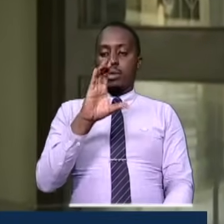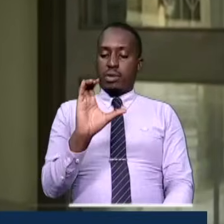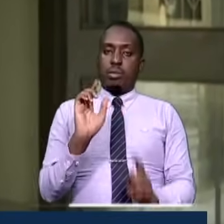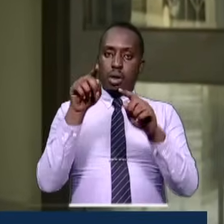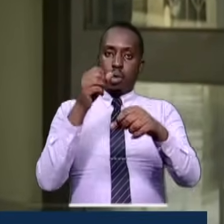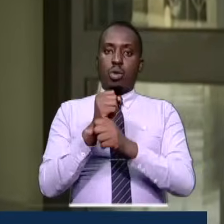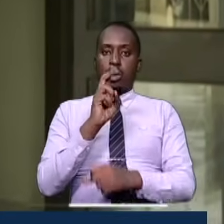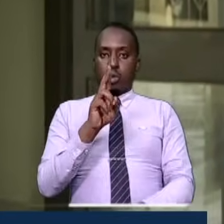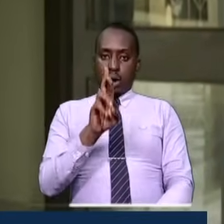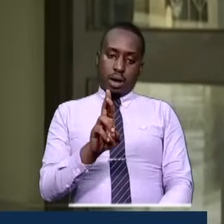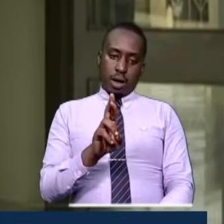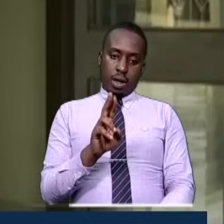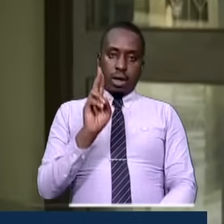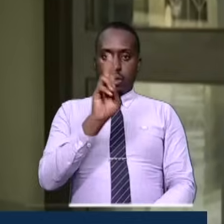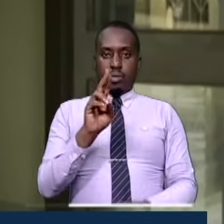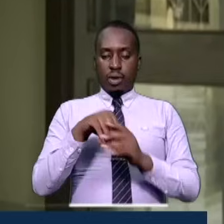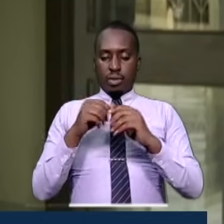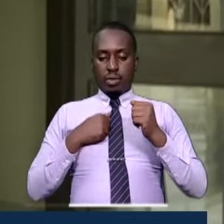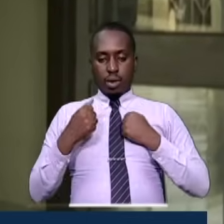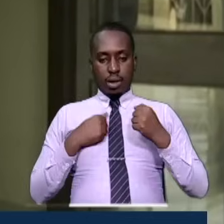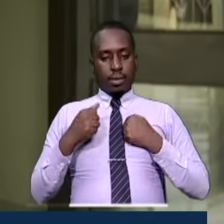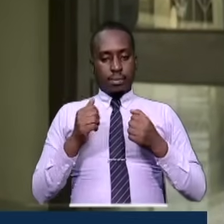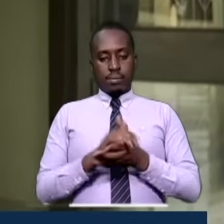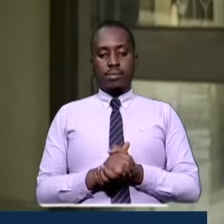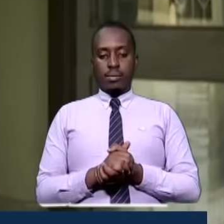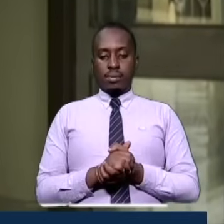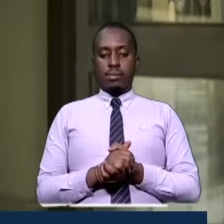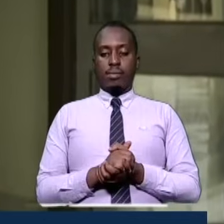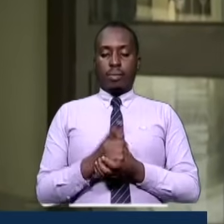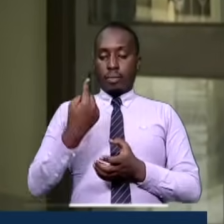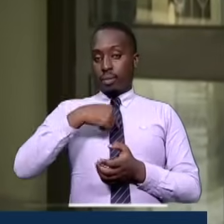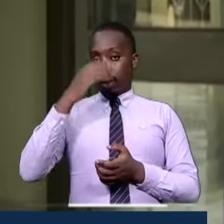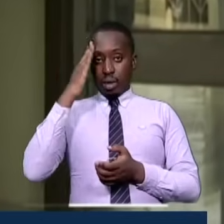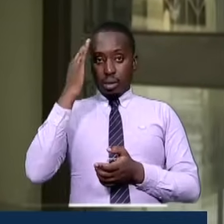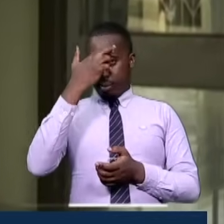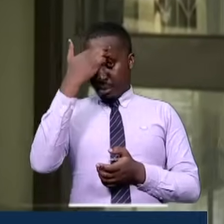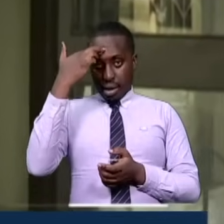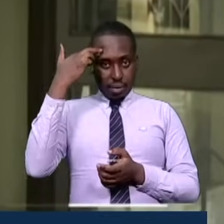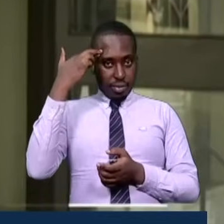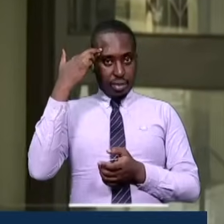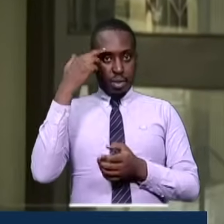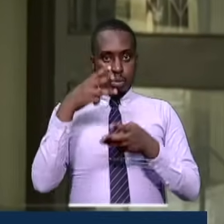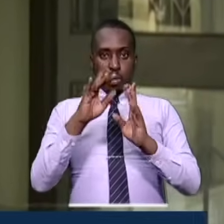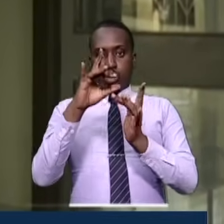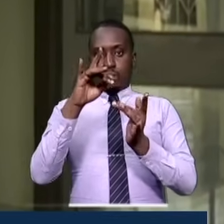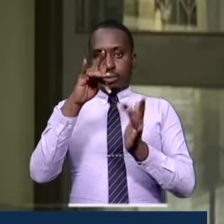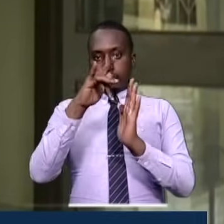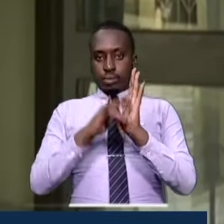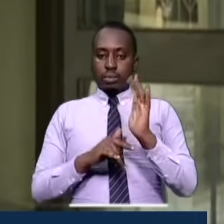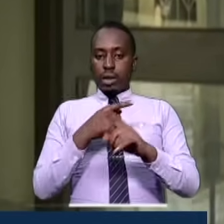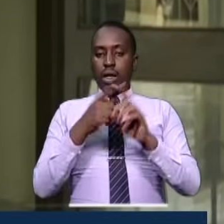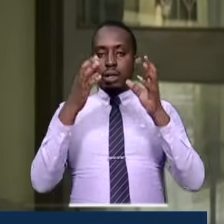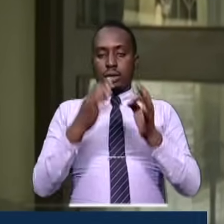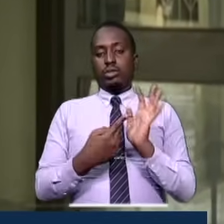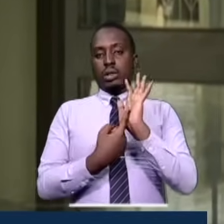ULA, University of Rwanda. Tuzamenya impamvu mu buryo bwimbitse ariko ikigaragara cyo